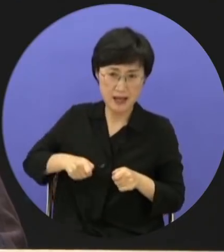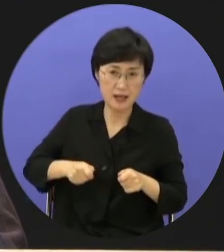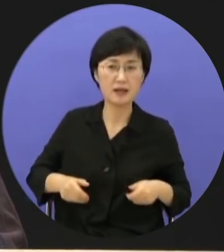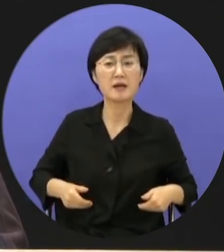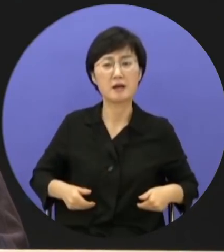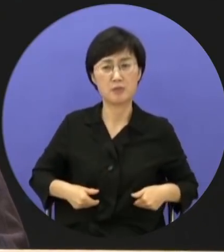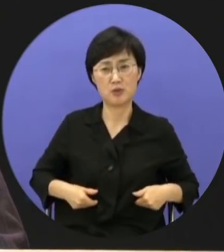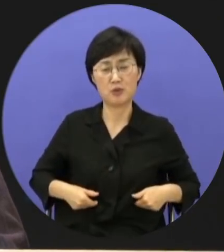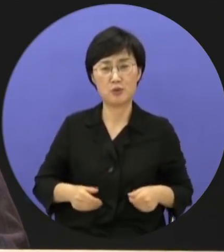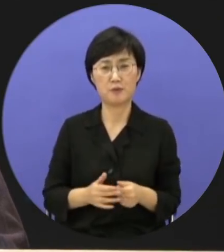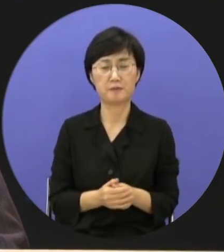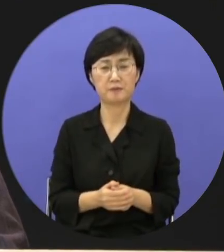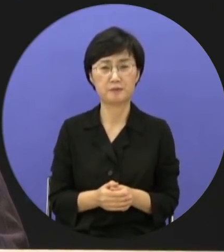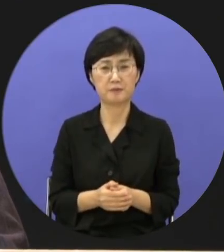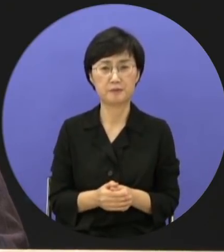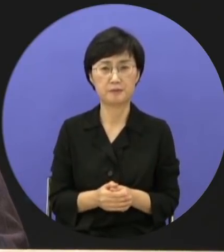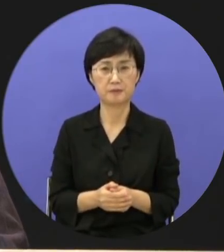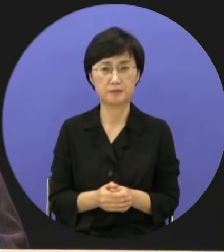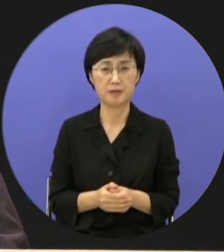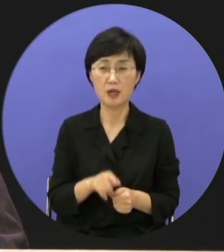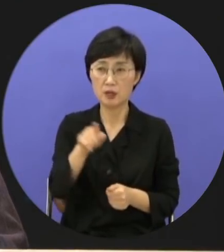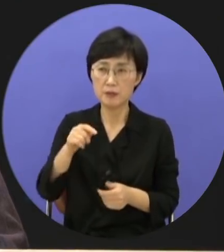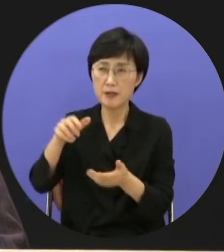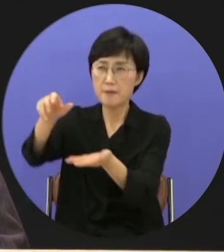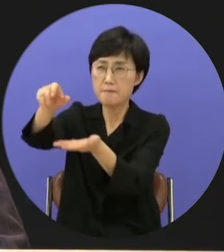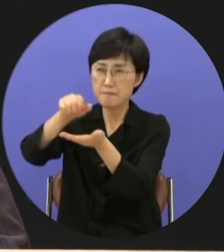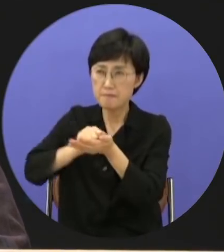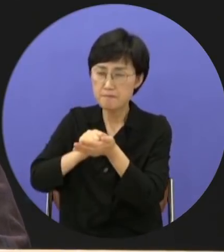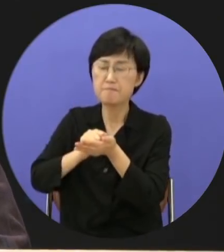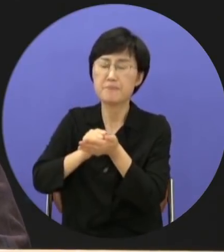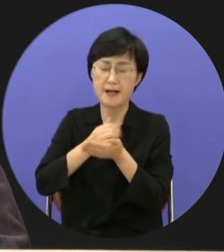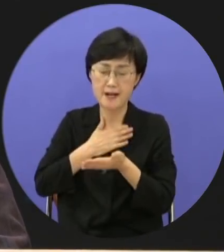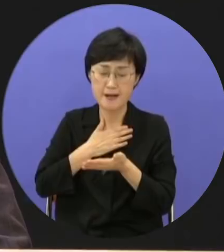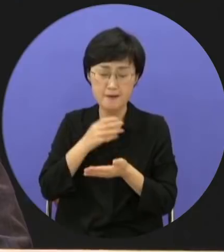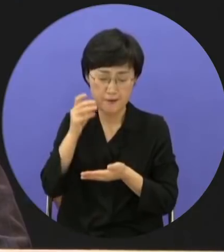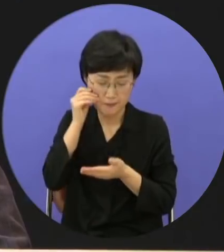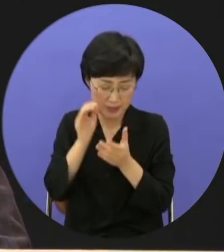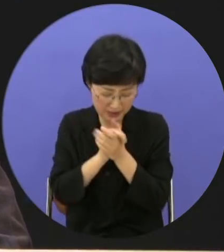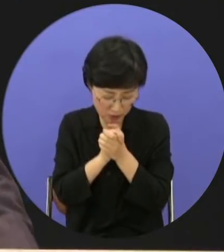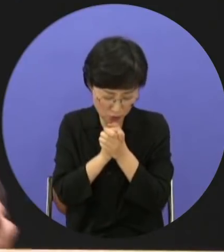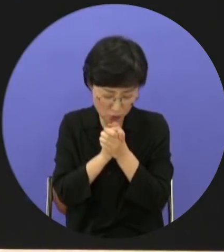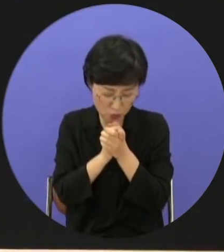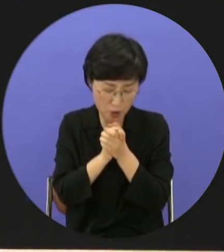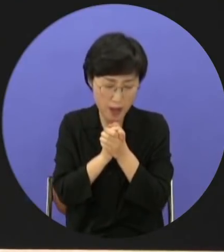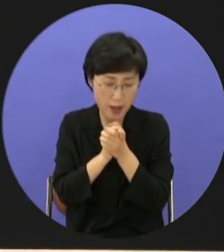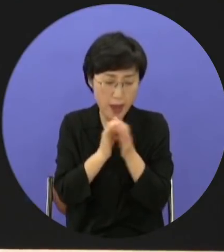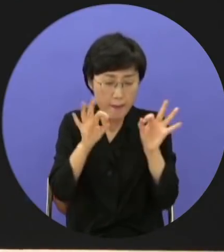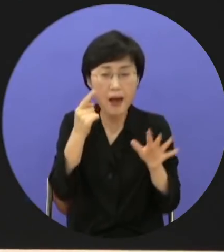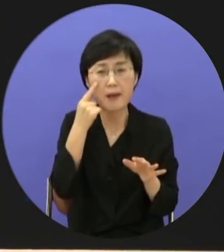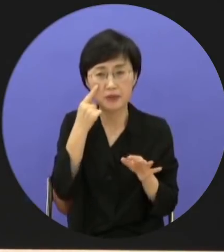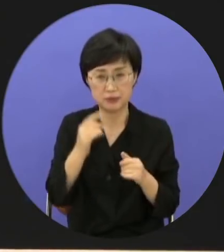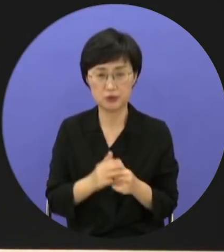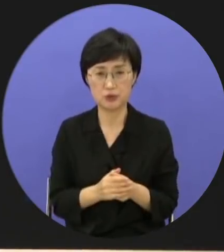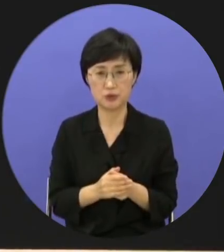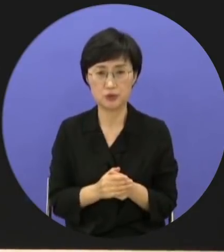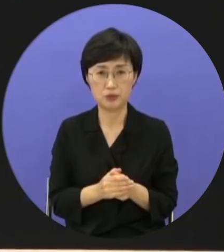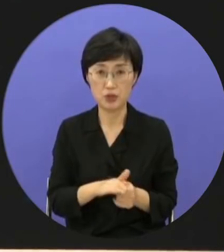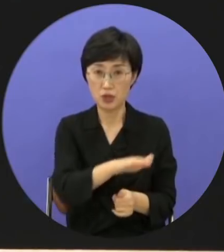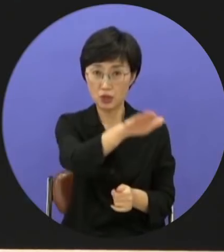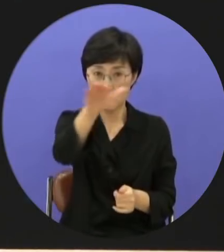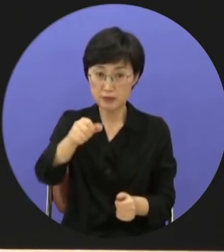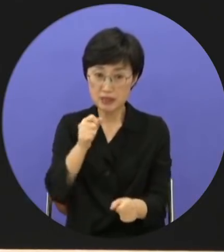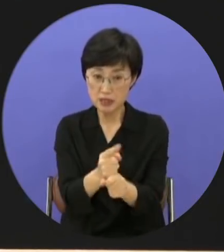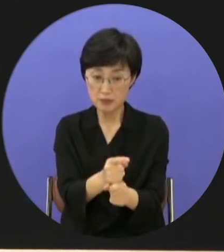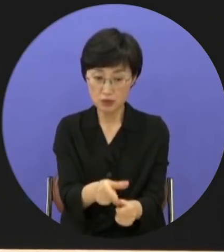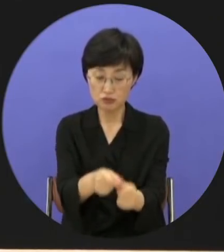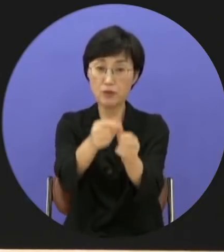me. 조금만 기도 시작해도 됩니다. Just begin your prayers a little bit. 여러분 구원받았기 때문에요. 이 기도 조금만 시작해도 분명히